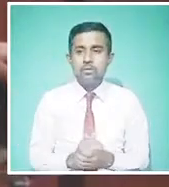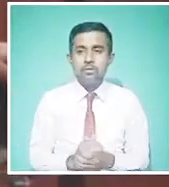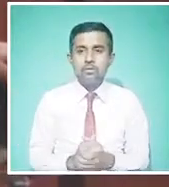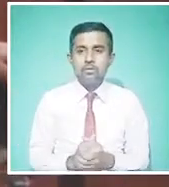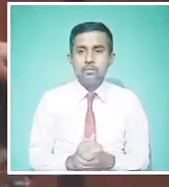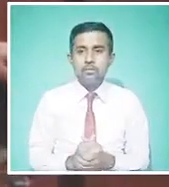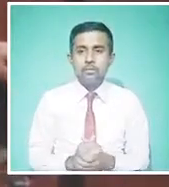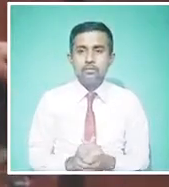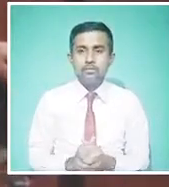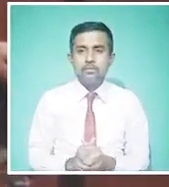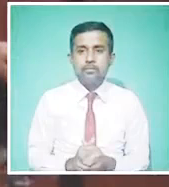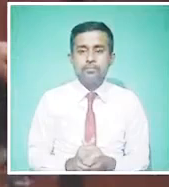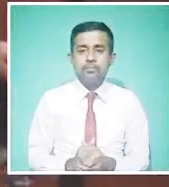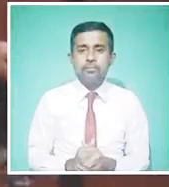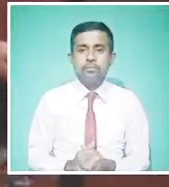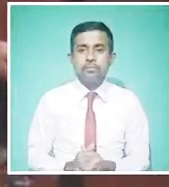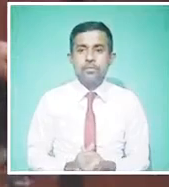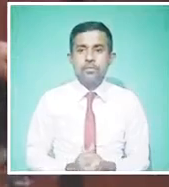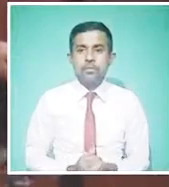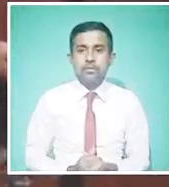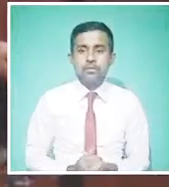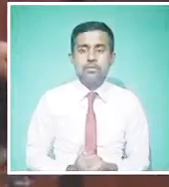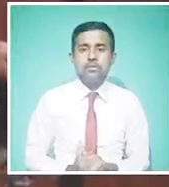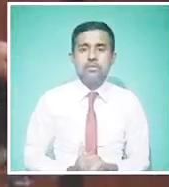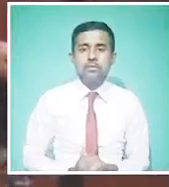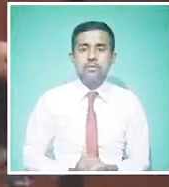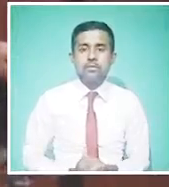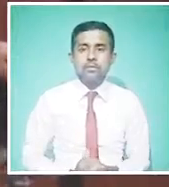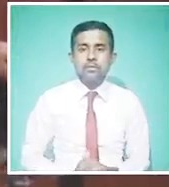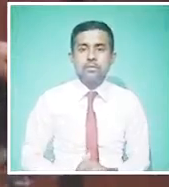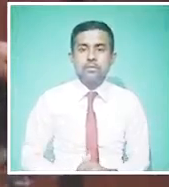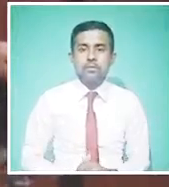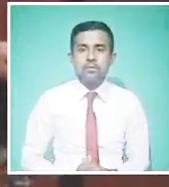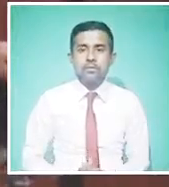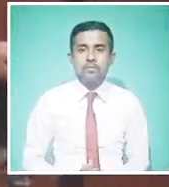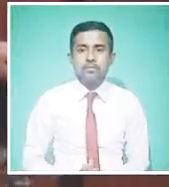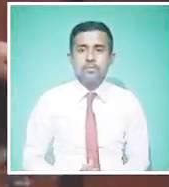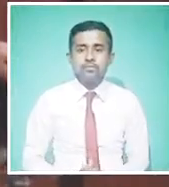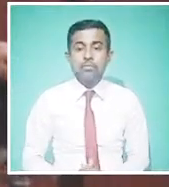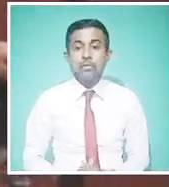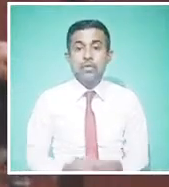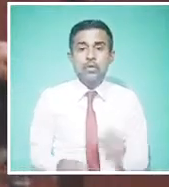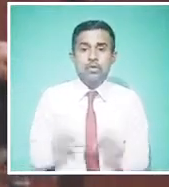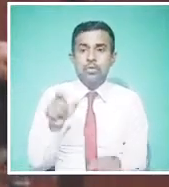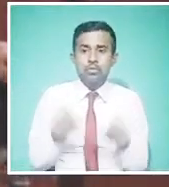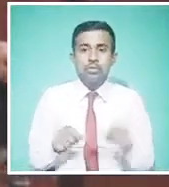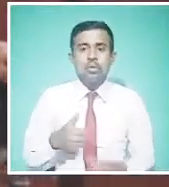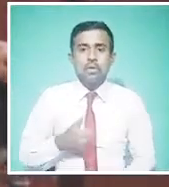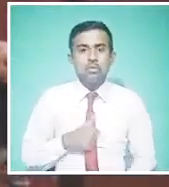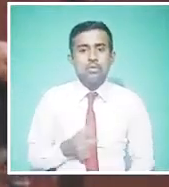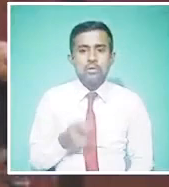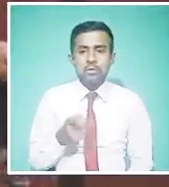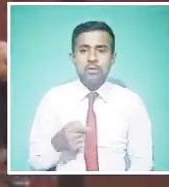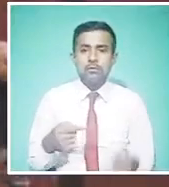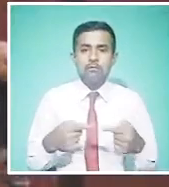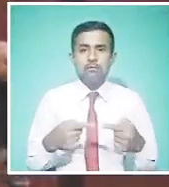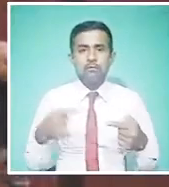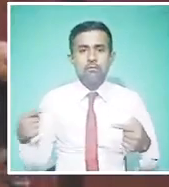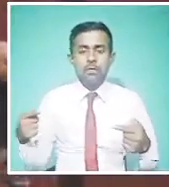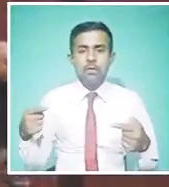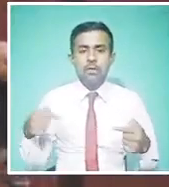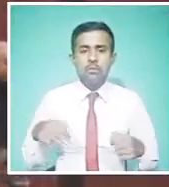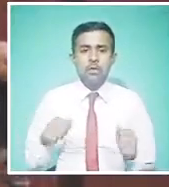அல்லது உள்ளூராட்சி மன்றங்களுக்கு ஏற்ப அங்கே இருக்கின்ற மக்களின் விருப்பத்திற்கு மாறாக அந்த தொகுதி நிர்ணயங்கள்